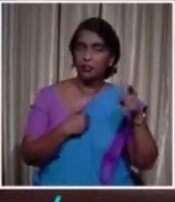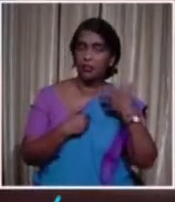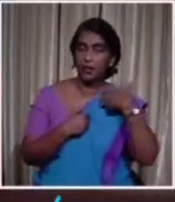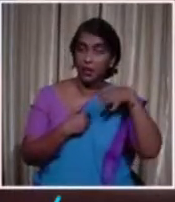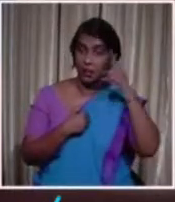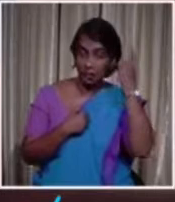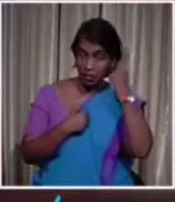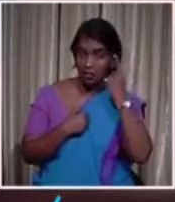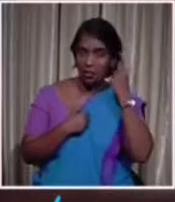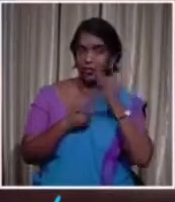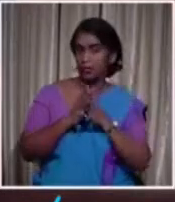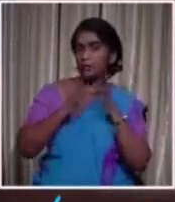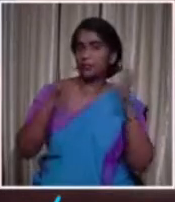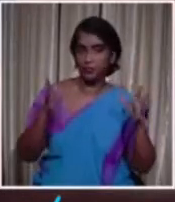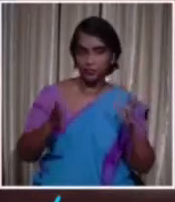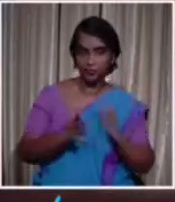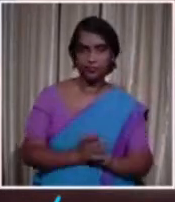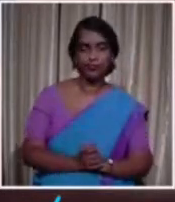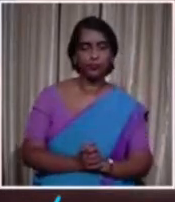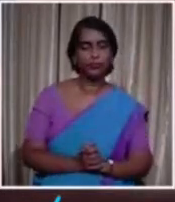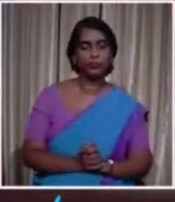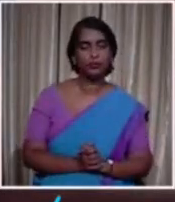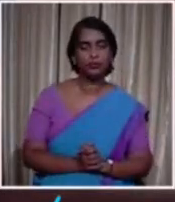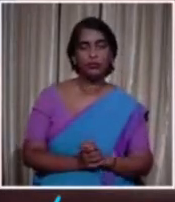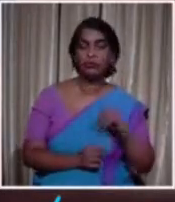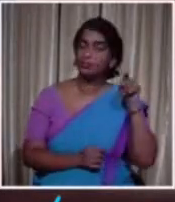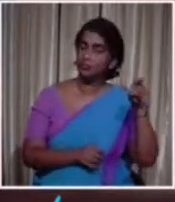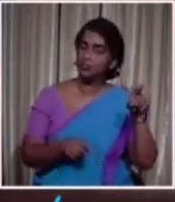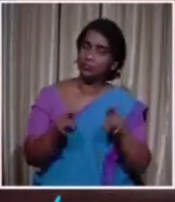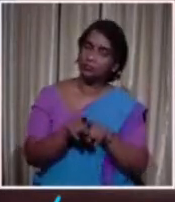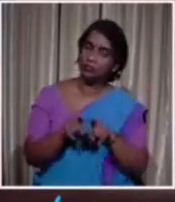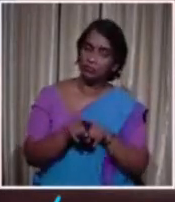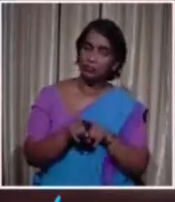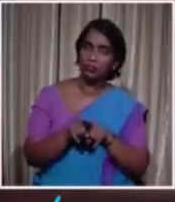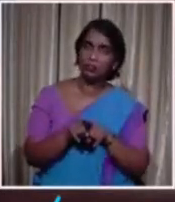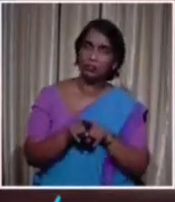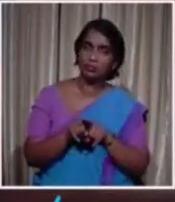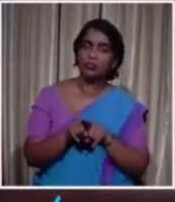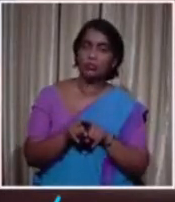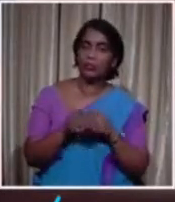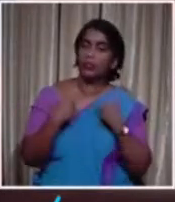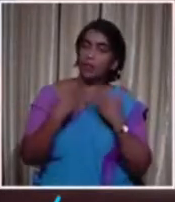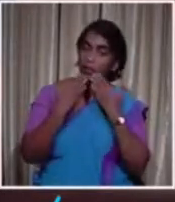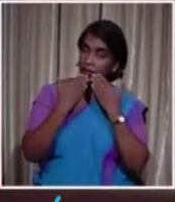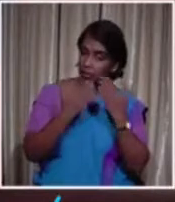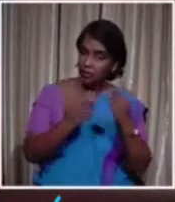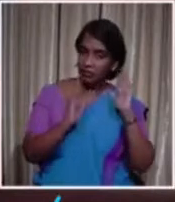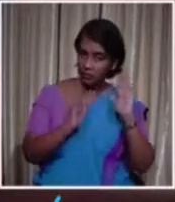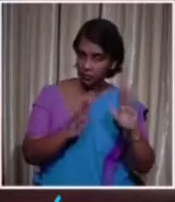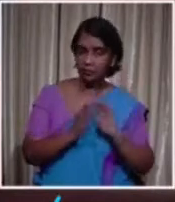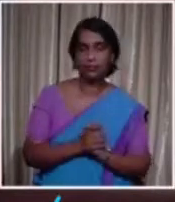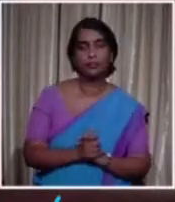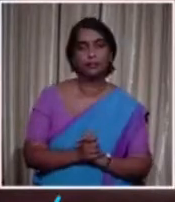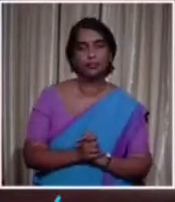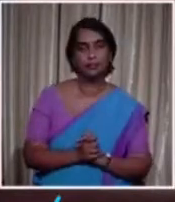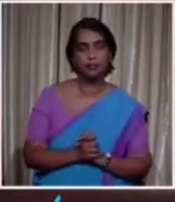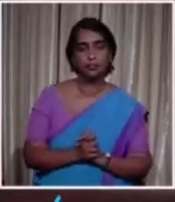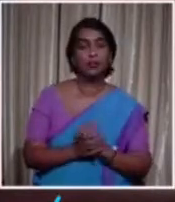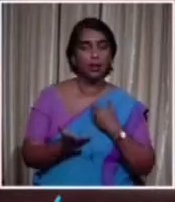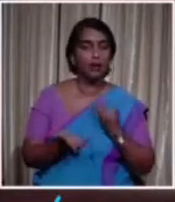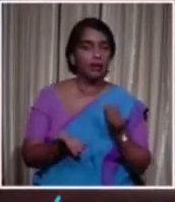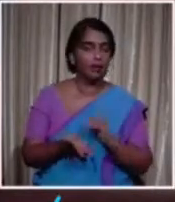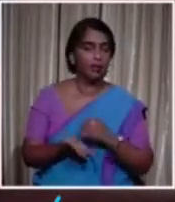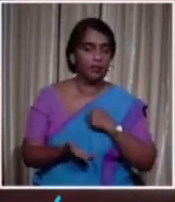अवबोधय पुलुल ए निसा एतुमाट स्तुतिवंत वेमिन्म मम नैवतत्